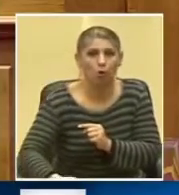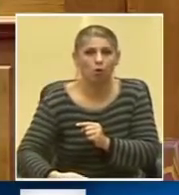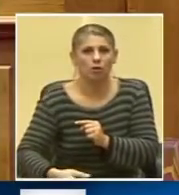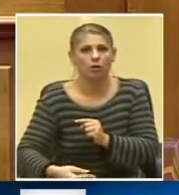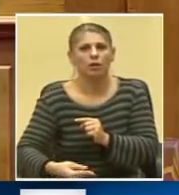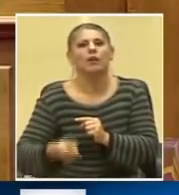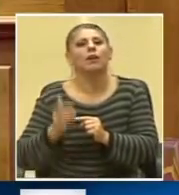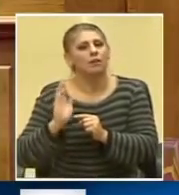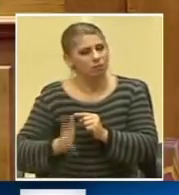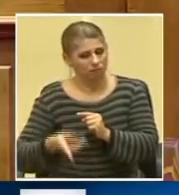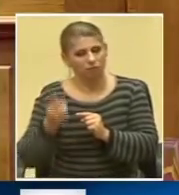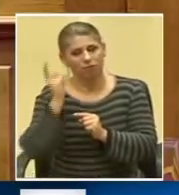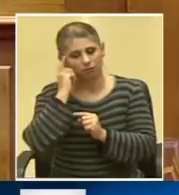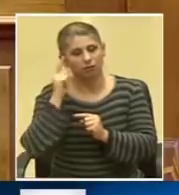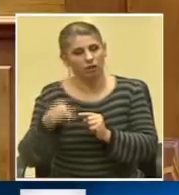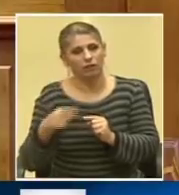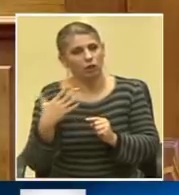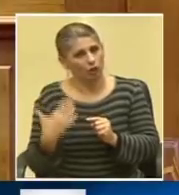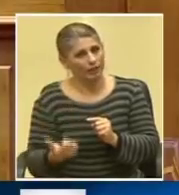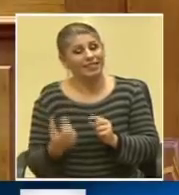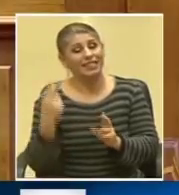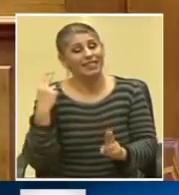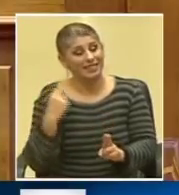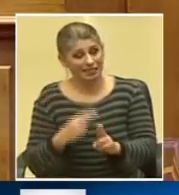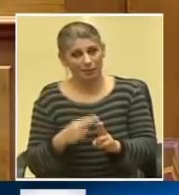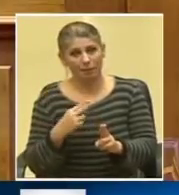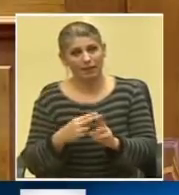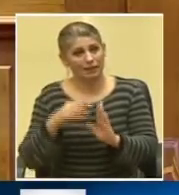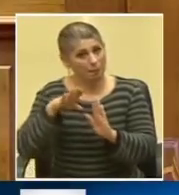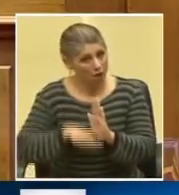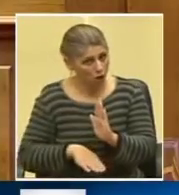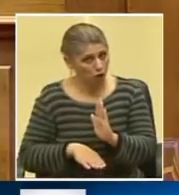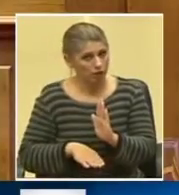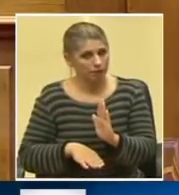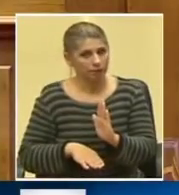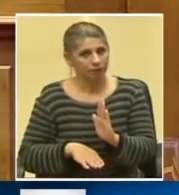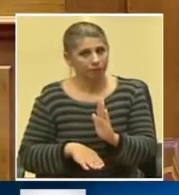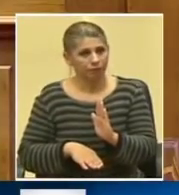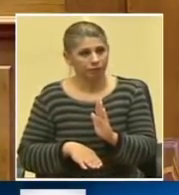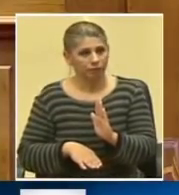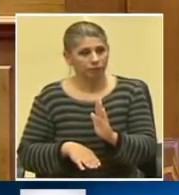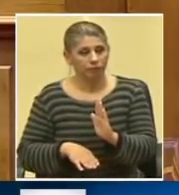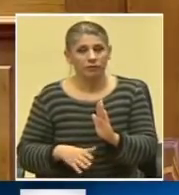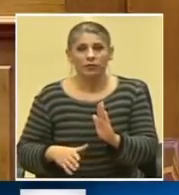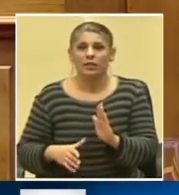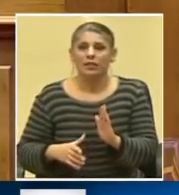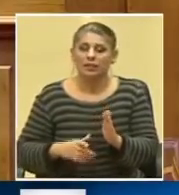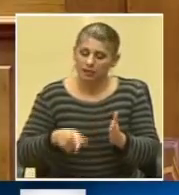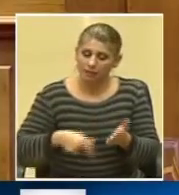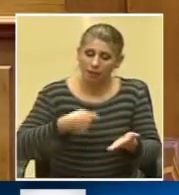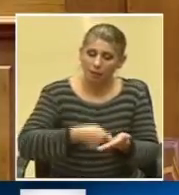κάλλιστα να καταλάβει ότι πρόκειται για σημαντικές μειώσεις στις εισφορές των